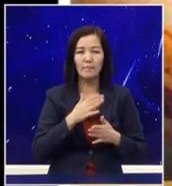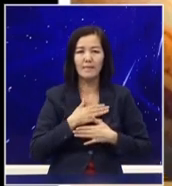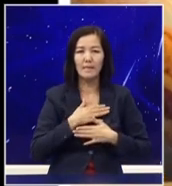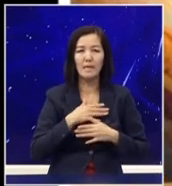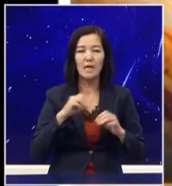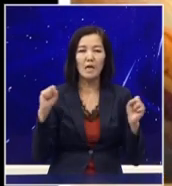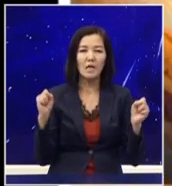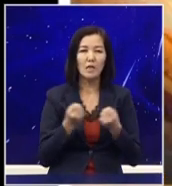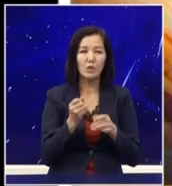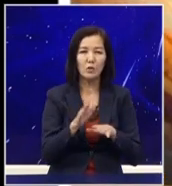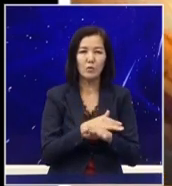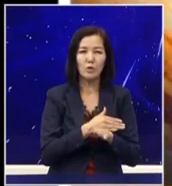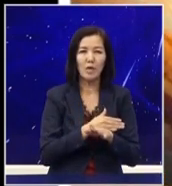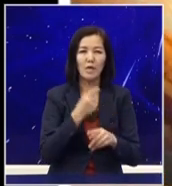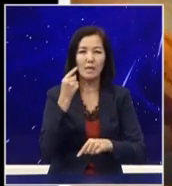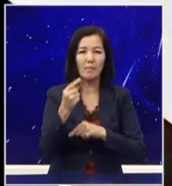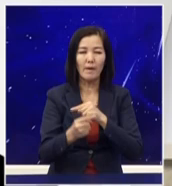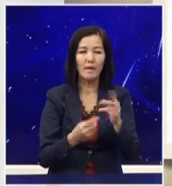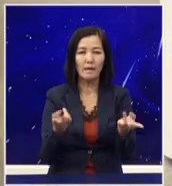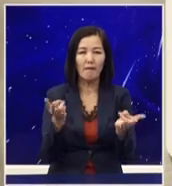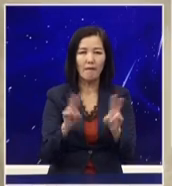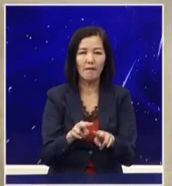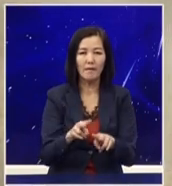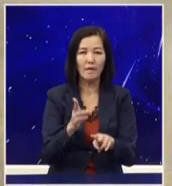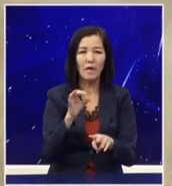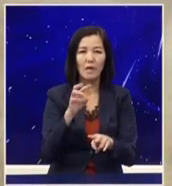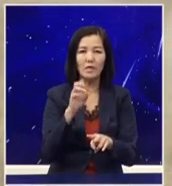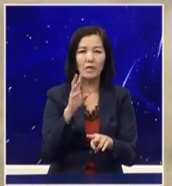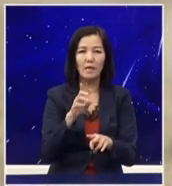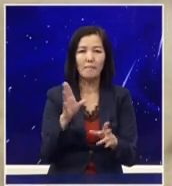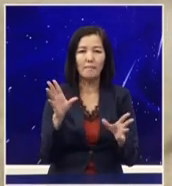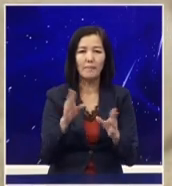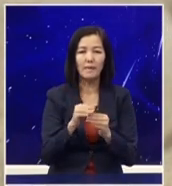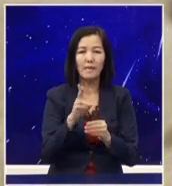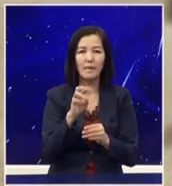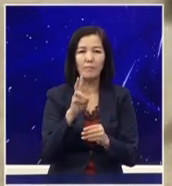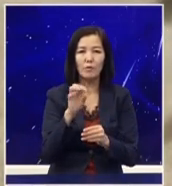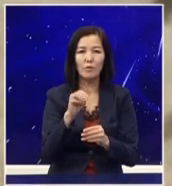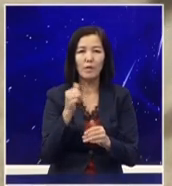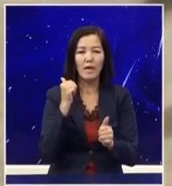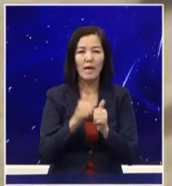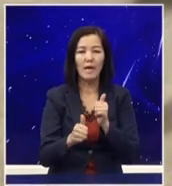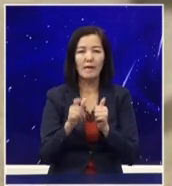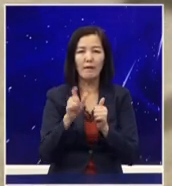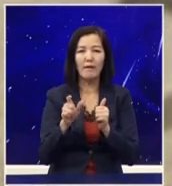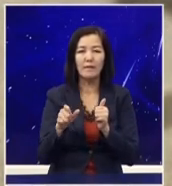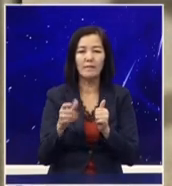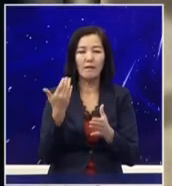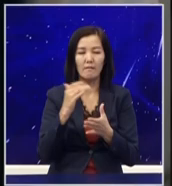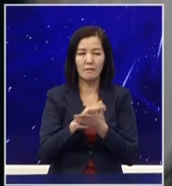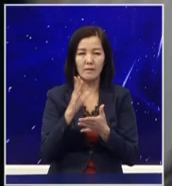әңгімелерде ұрпақ үшін мәңгілік рухани азық. Ал Шерхан Мұртазаның «Бір кем дүниесі» әр қазаққа өмірлік